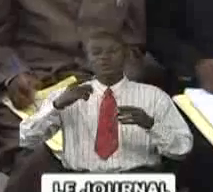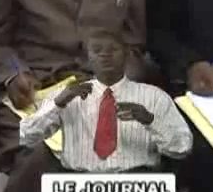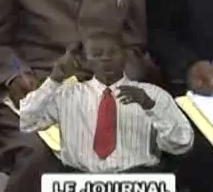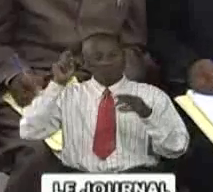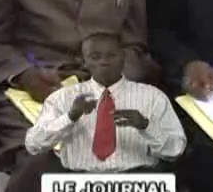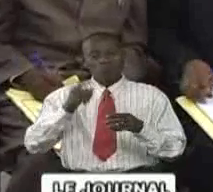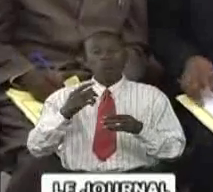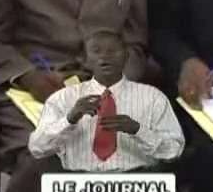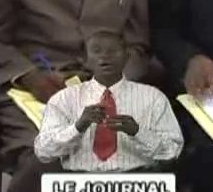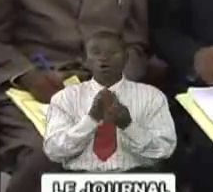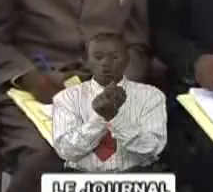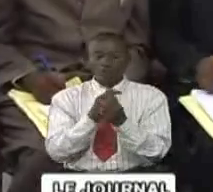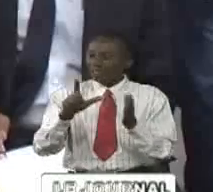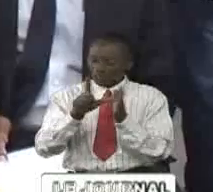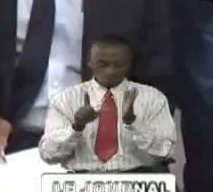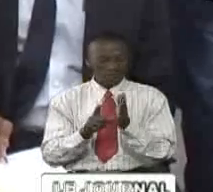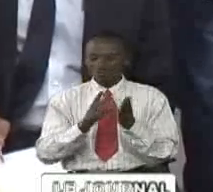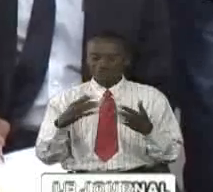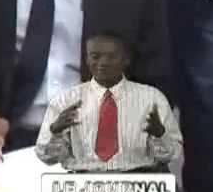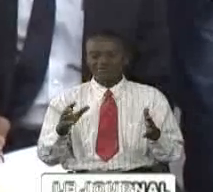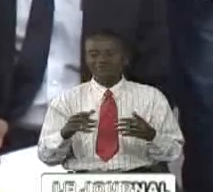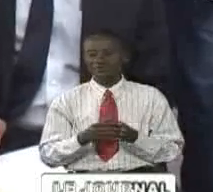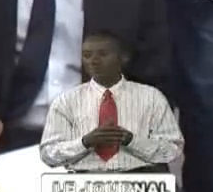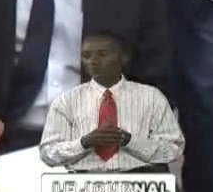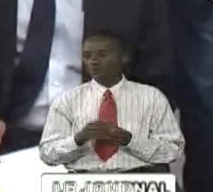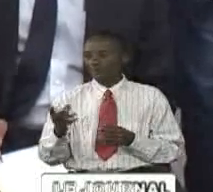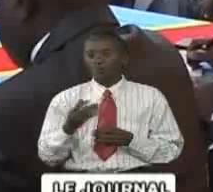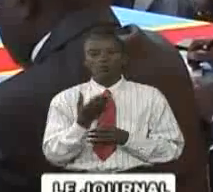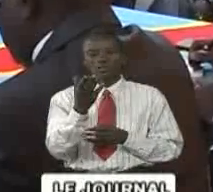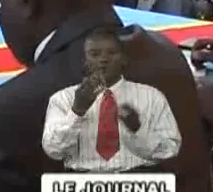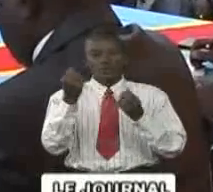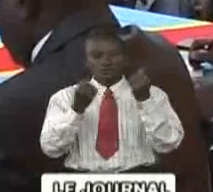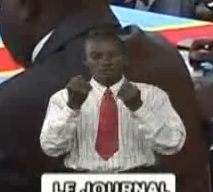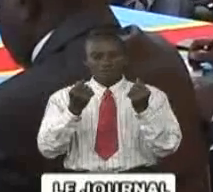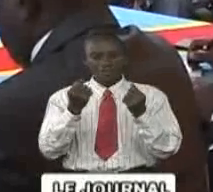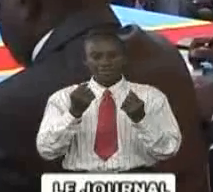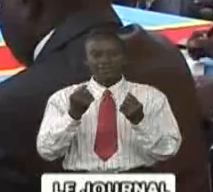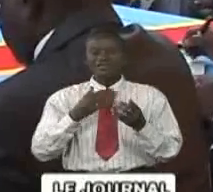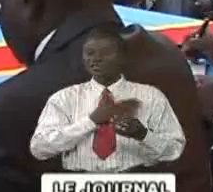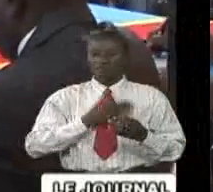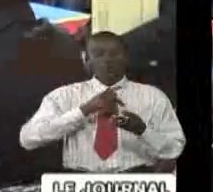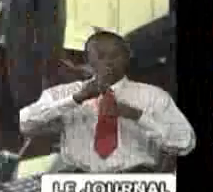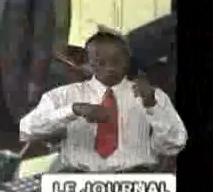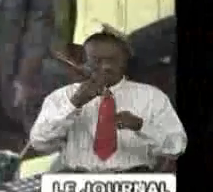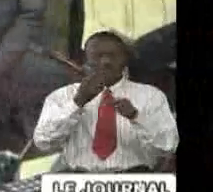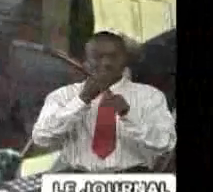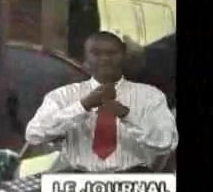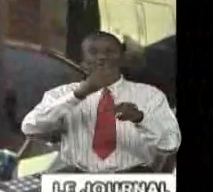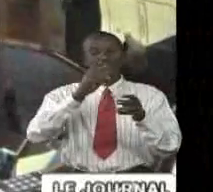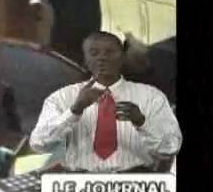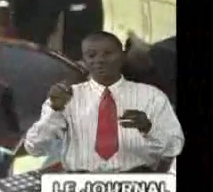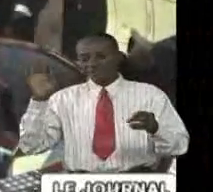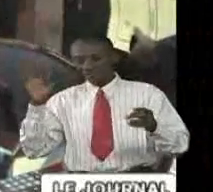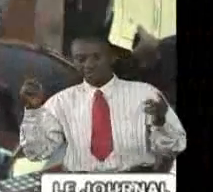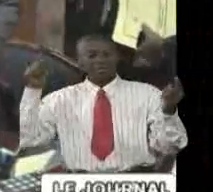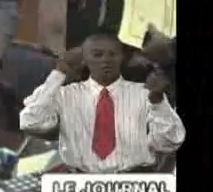la commission ad hoc qui sera effectuée dans 5 jours pour vérifier l'applicabilité des mesures du 13 janvier 2013. Dans un autre décor,